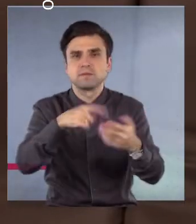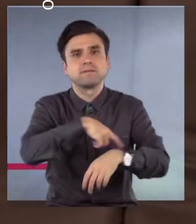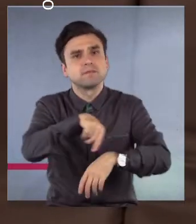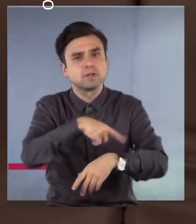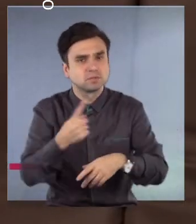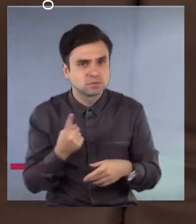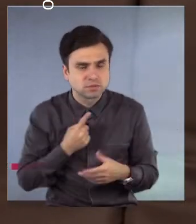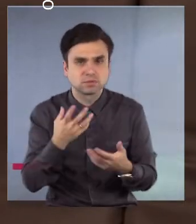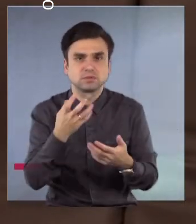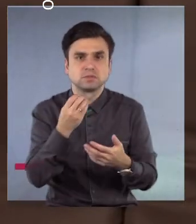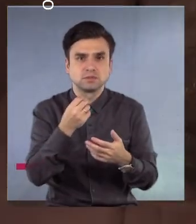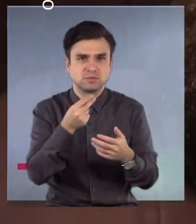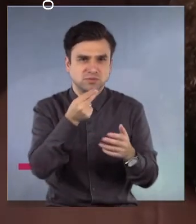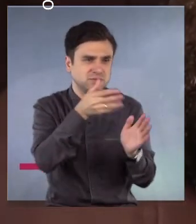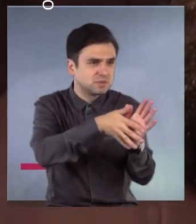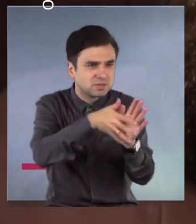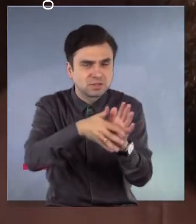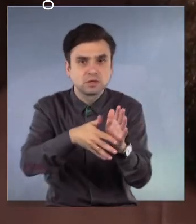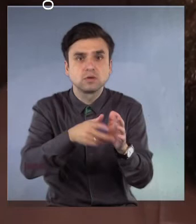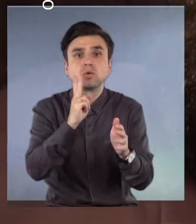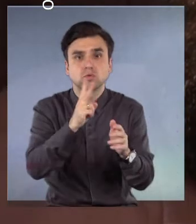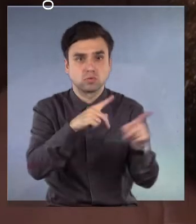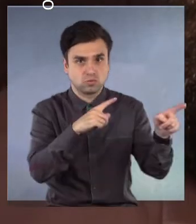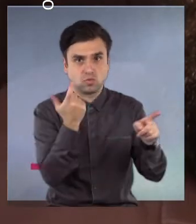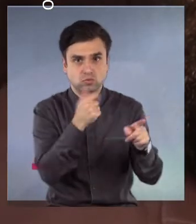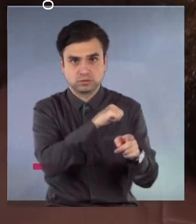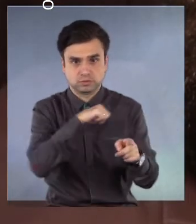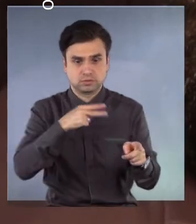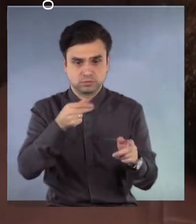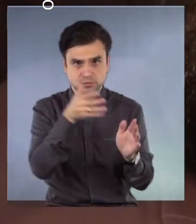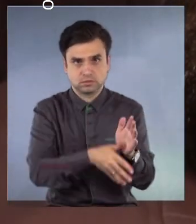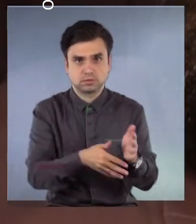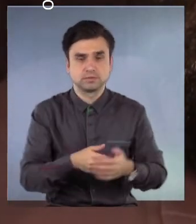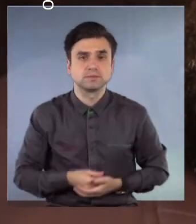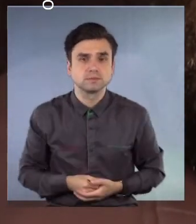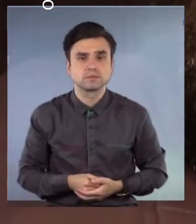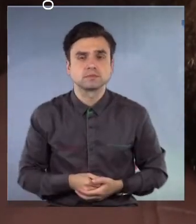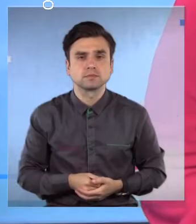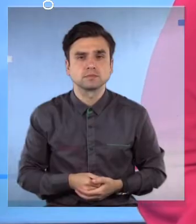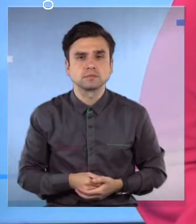господар квартири з власної кишені. Олена Тронова, Роман Кравченко, Перший міський.